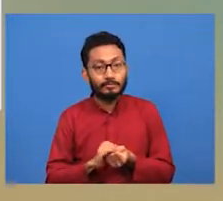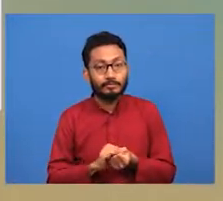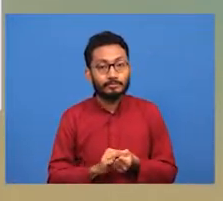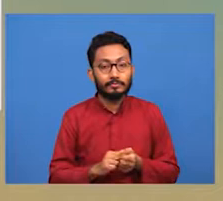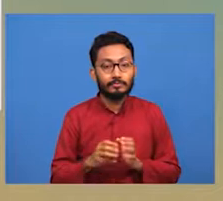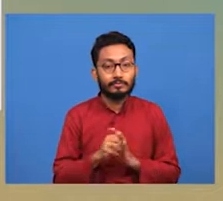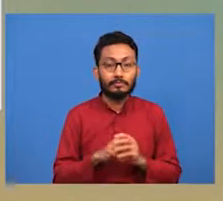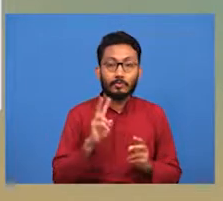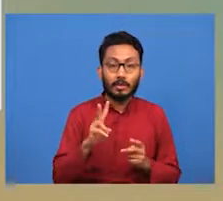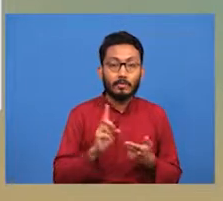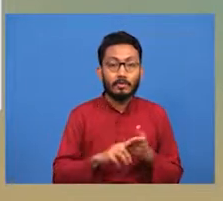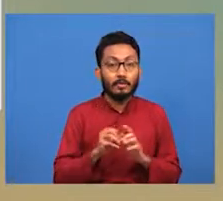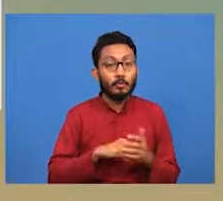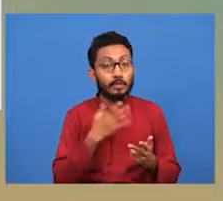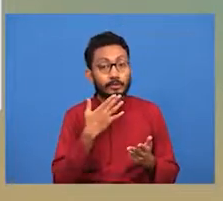kedua, mewarna,